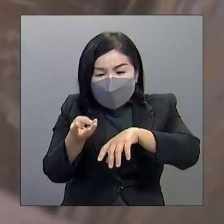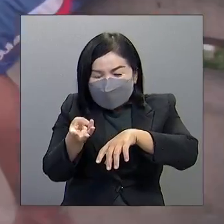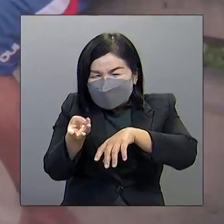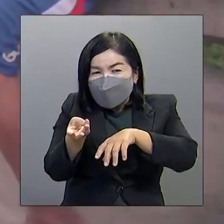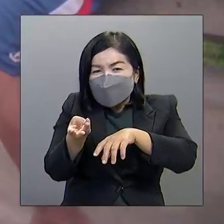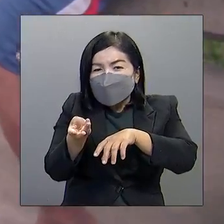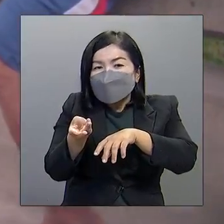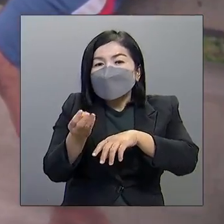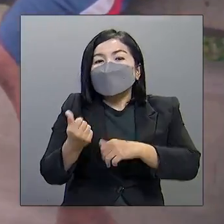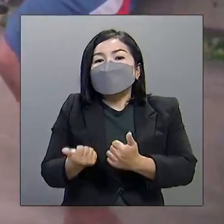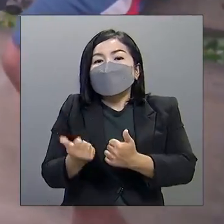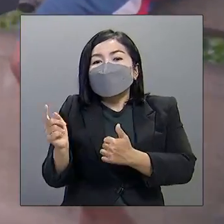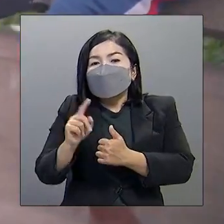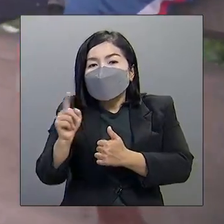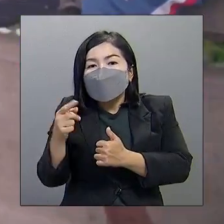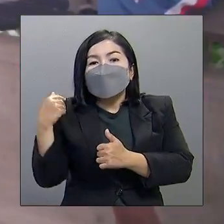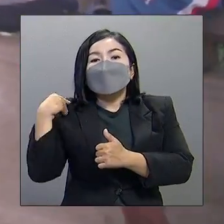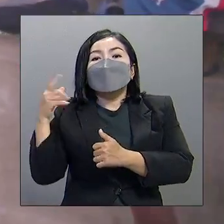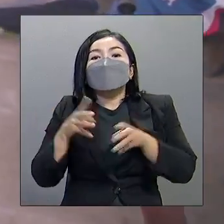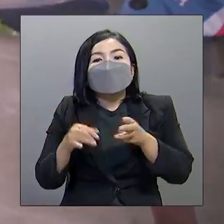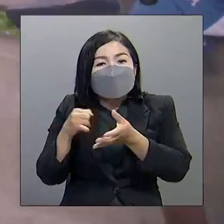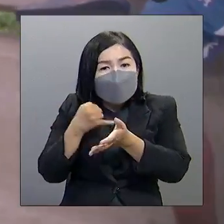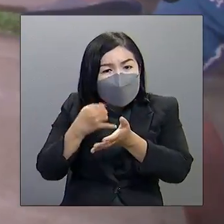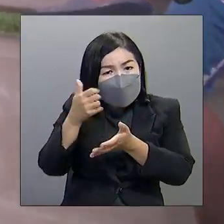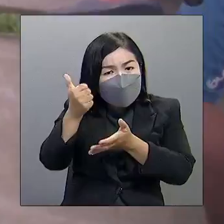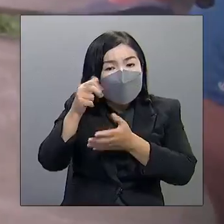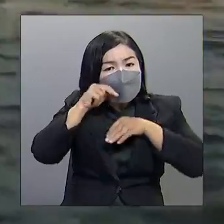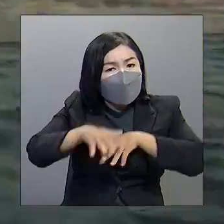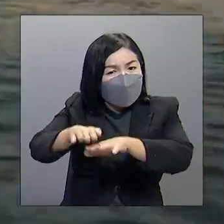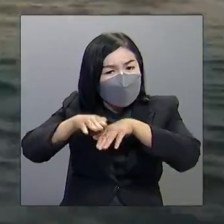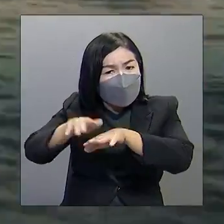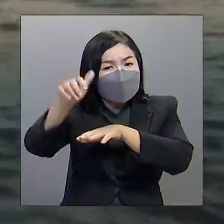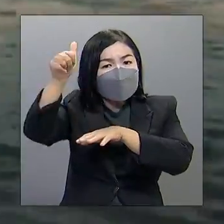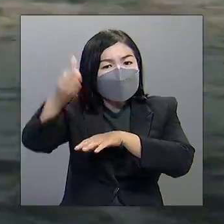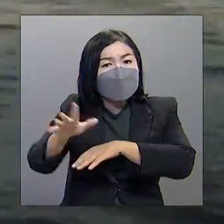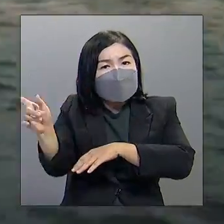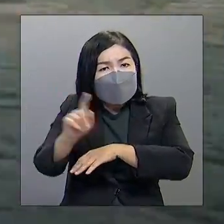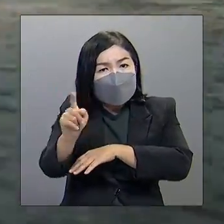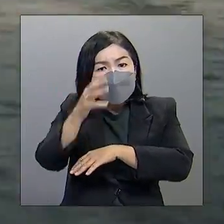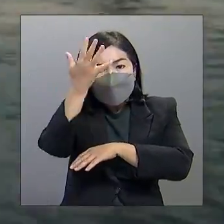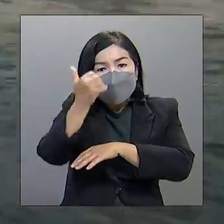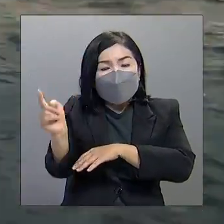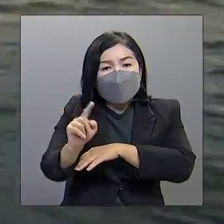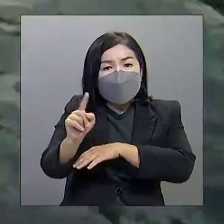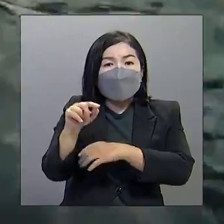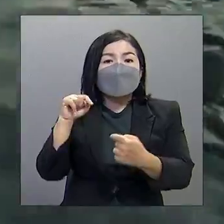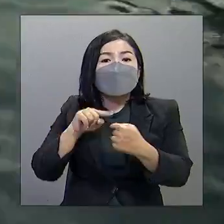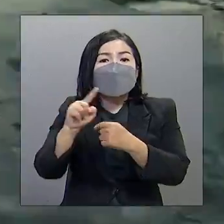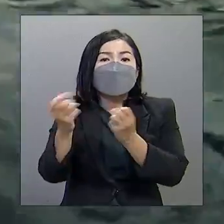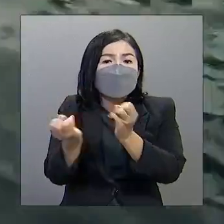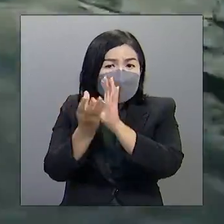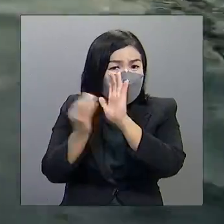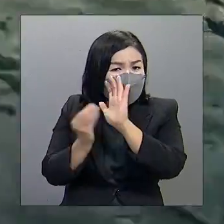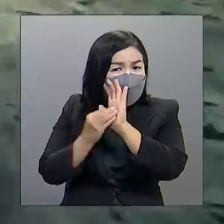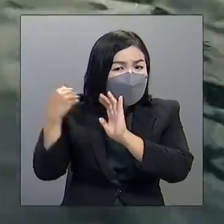ครับว่าเส้นทางนี้ทำได้ง่ายหรือยากโดยเฉพาะเมื่อมันเป็นเส้นทางที่ต้องผ่านฝั่งตะวันออกของกรุงเทพมหาน